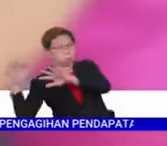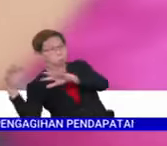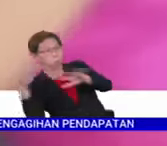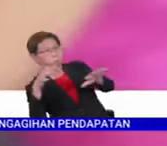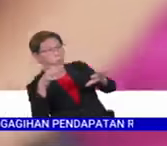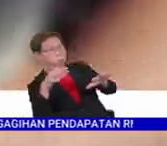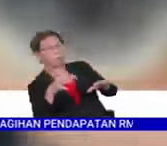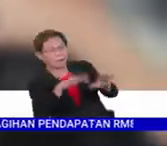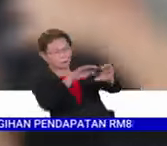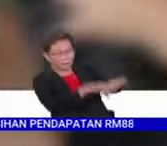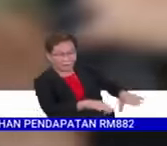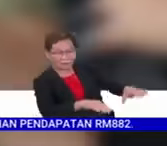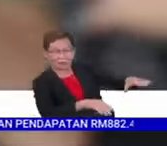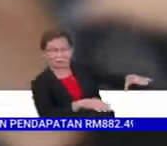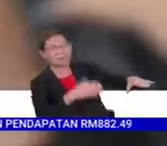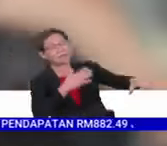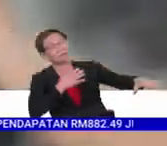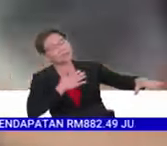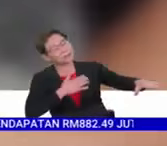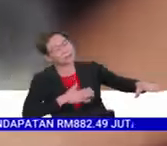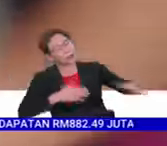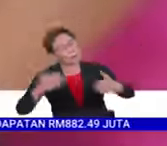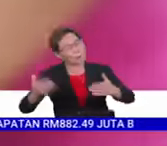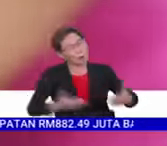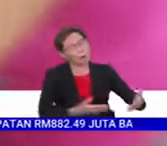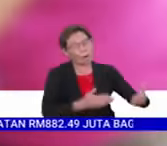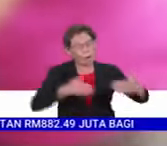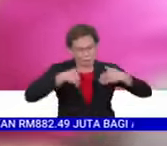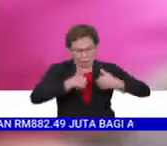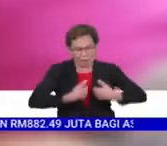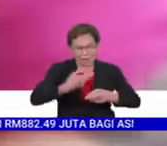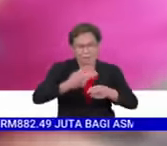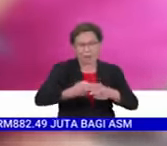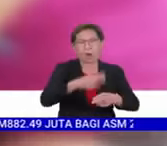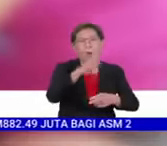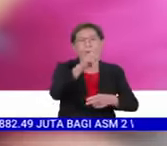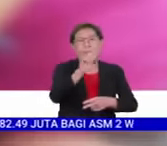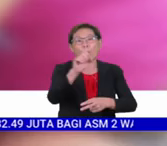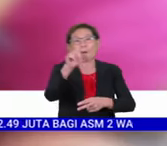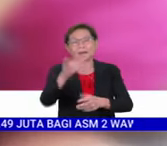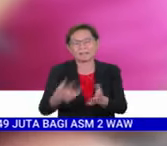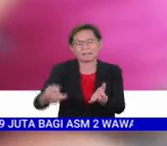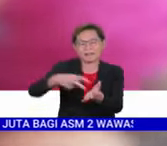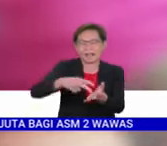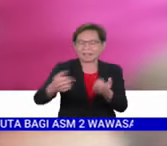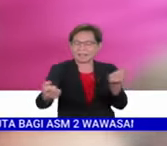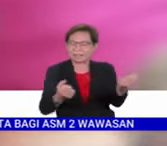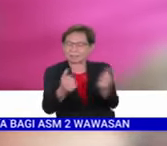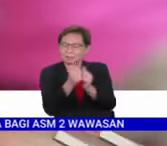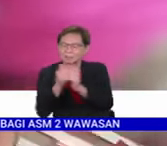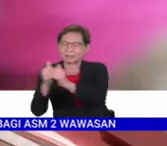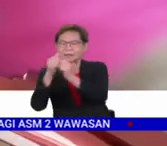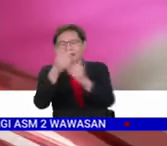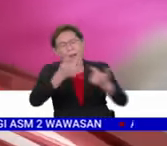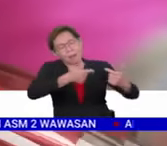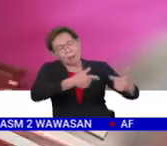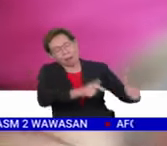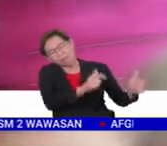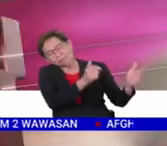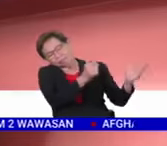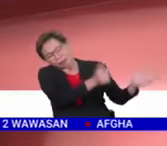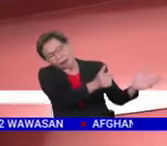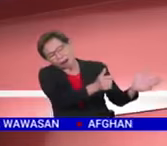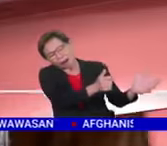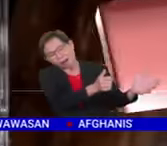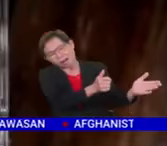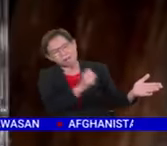awam. Kanak-kanak ini tenang membawa reptilia yang diberi nama Wally menaiki kenderaan bersamanya dan membiarkan sahaja